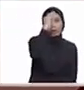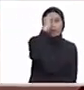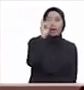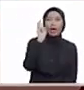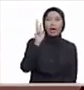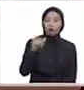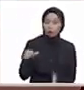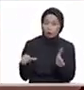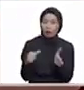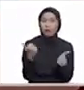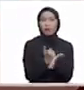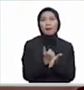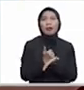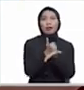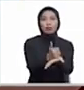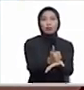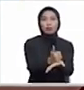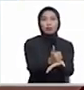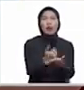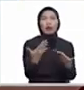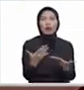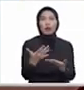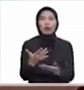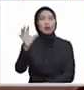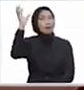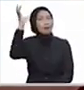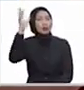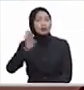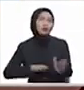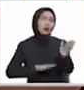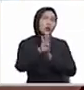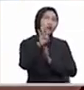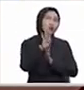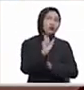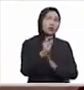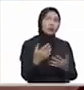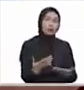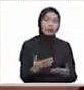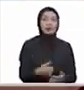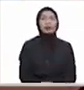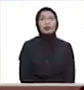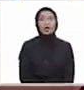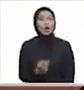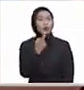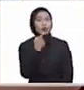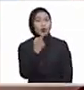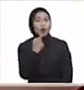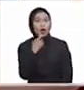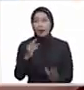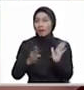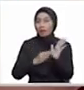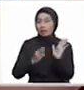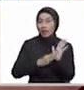membantu memaksimalkan bagaimana Banten ini maju. Nah, terkait permasalahan para